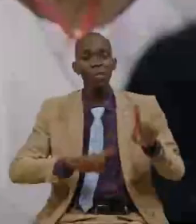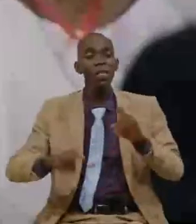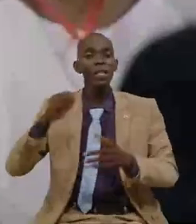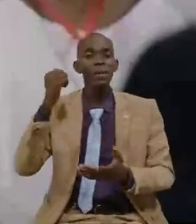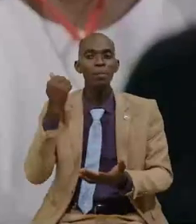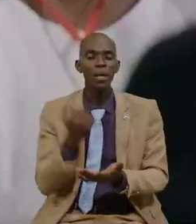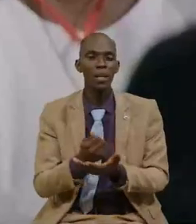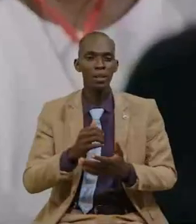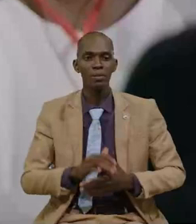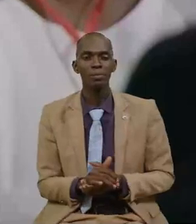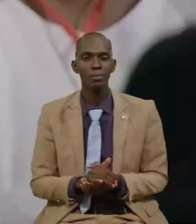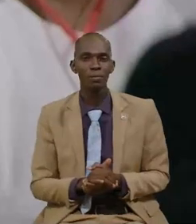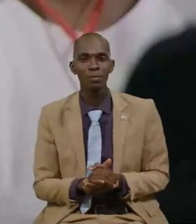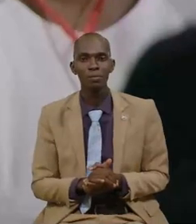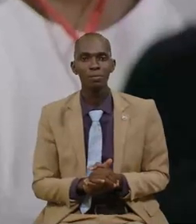Je n'ai pas entendu votre amen.